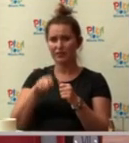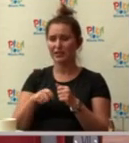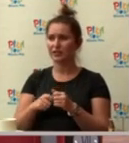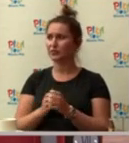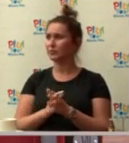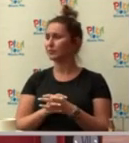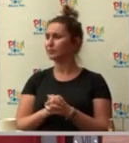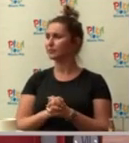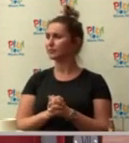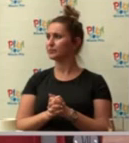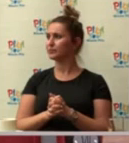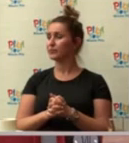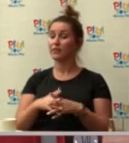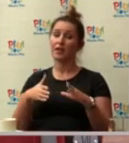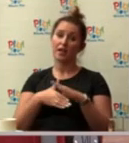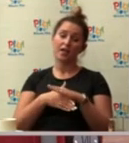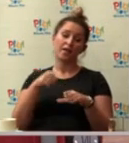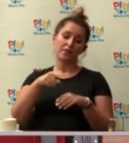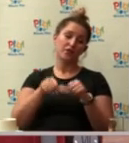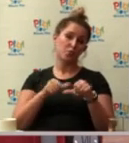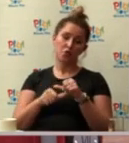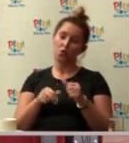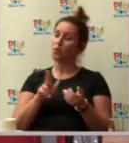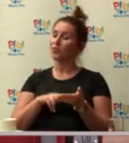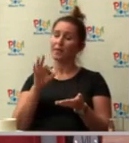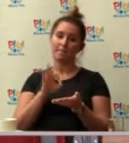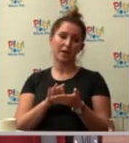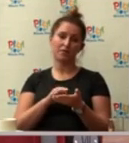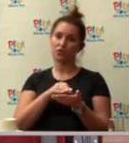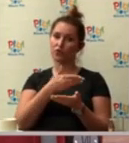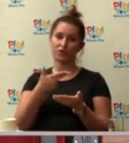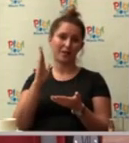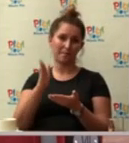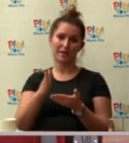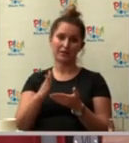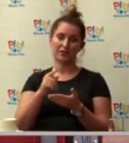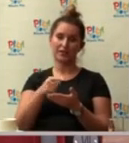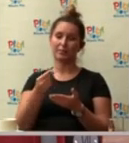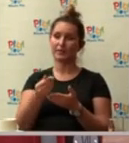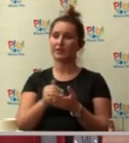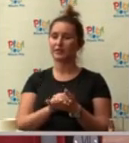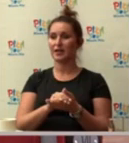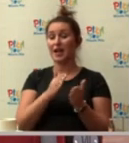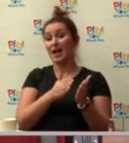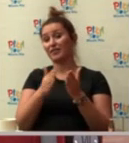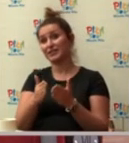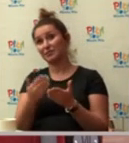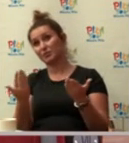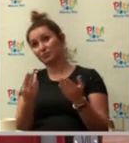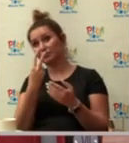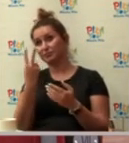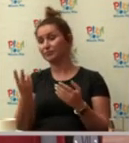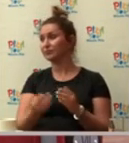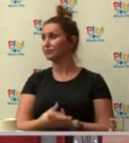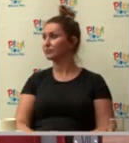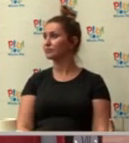W tym roku tych pieniędzy na pewno w budżecie nie będzie. Jak znam życie, w przyszłym roku chcemy przejść z systemu analogowego na system